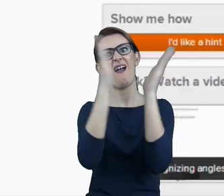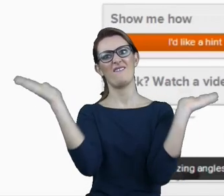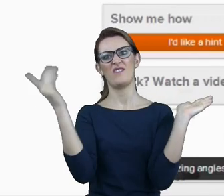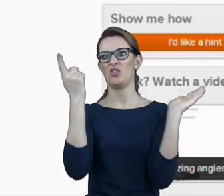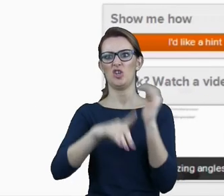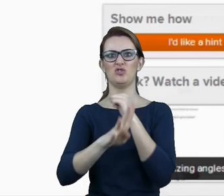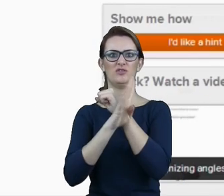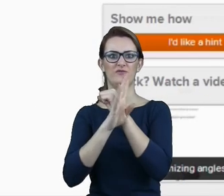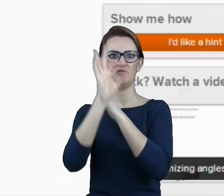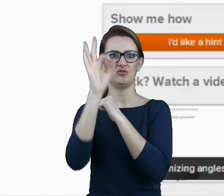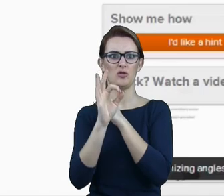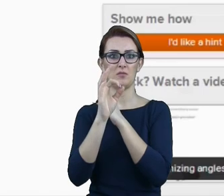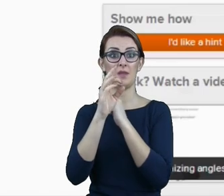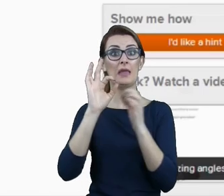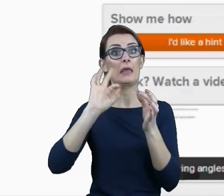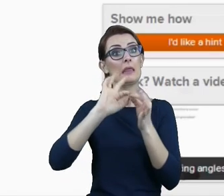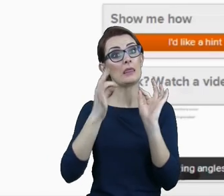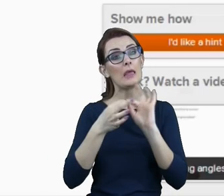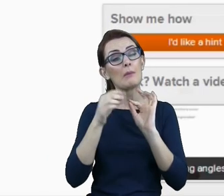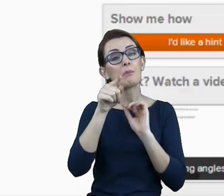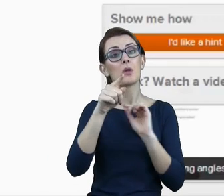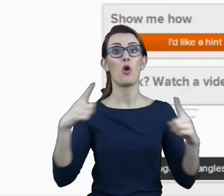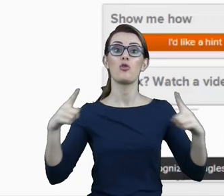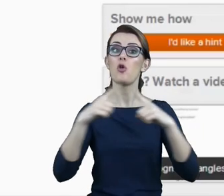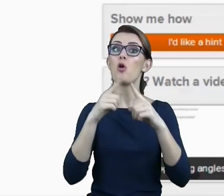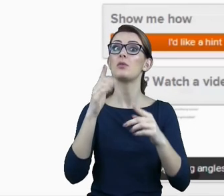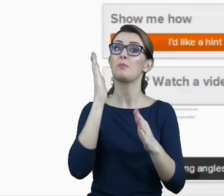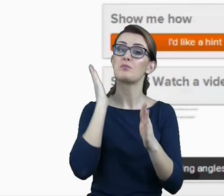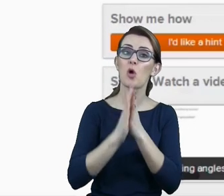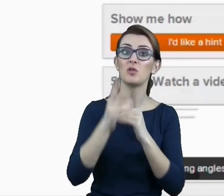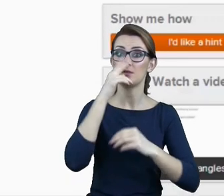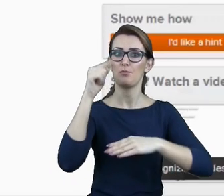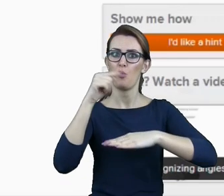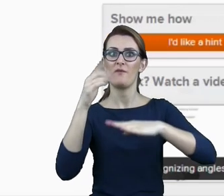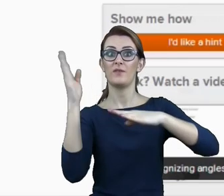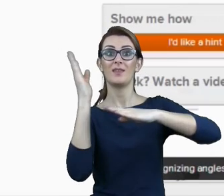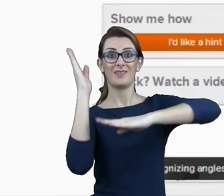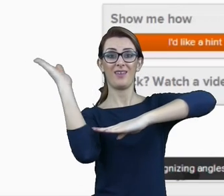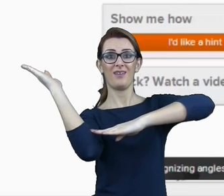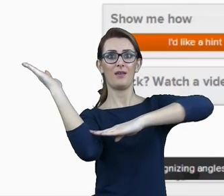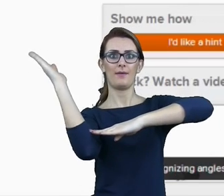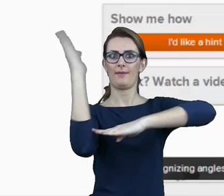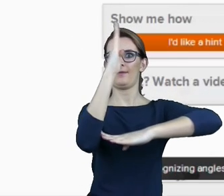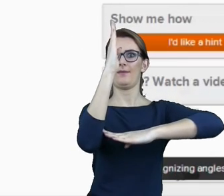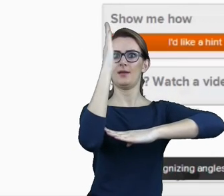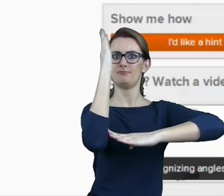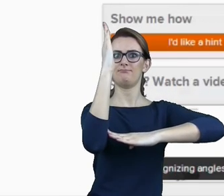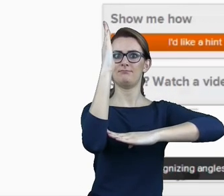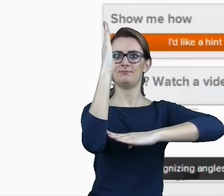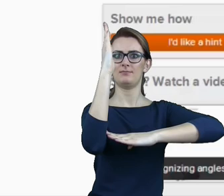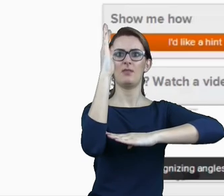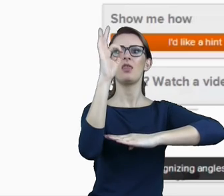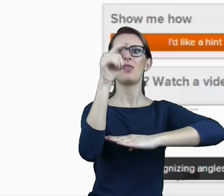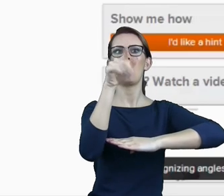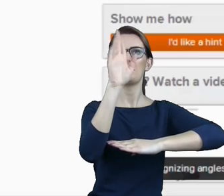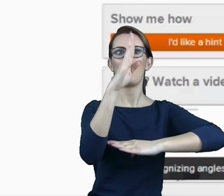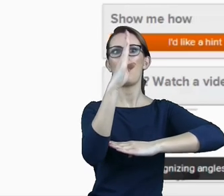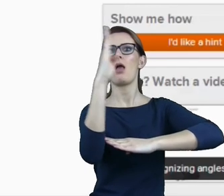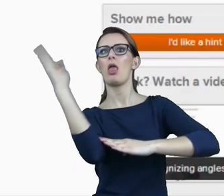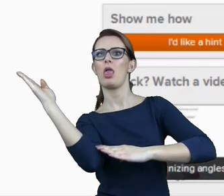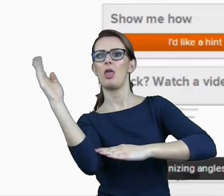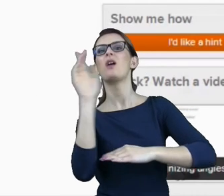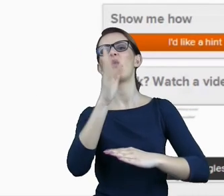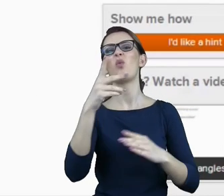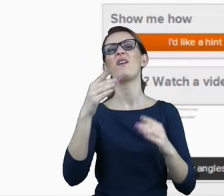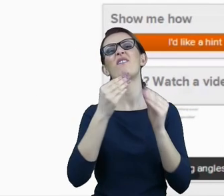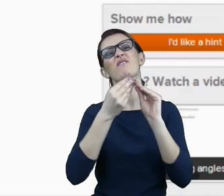90 stopni. Gdyby to był kąt prosty, to zobacz, że tutaj by musiał ten bok iść w górę. Pionowo w górę. Jest